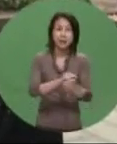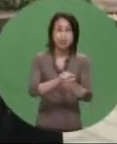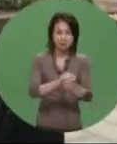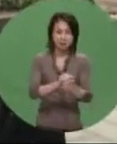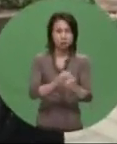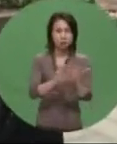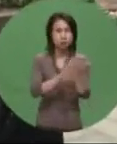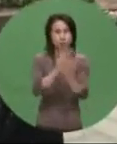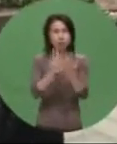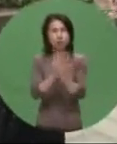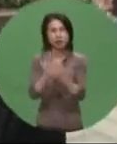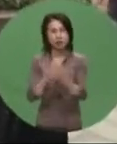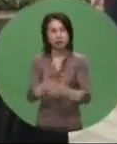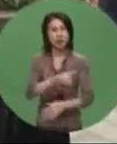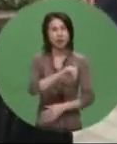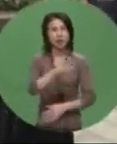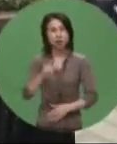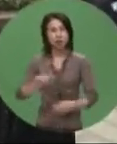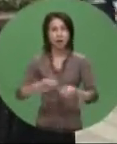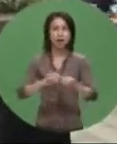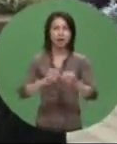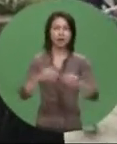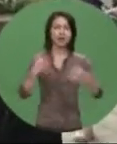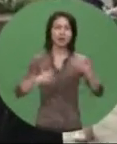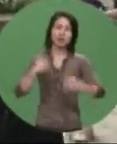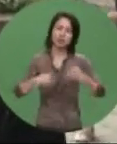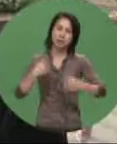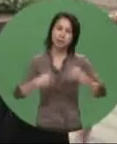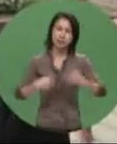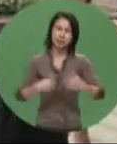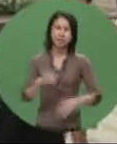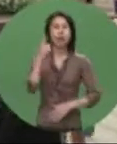くなって、いろいろな色が楽しめると思って